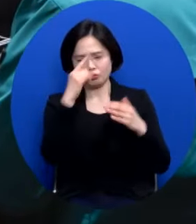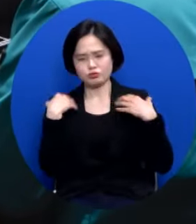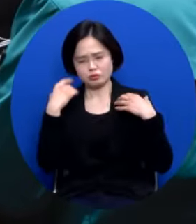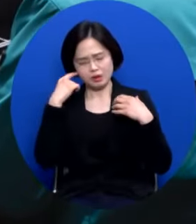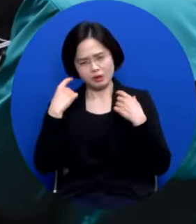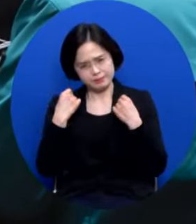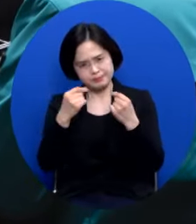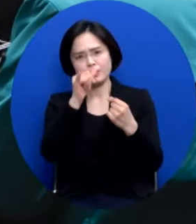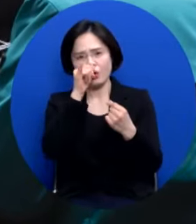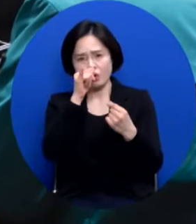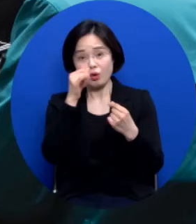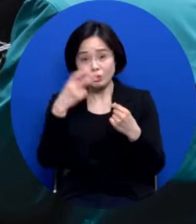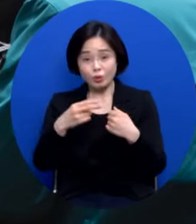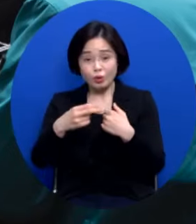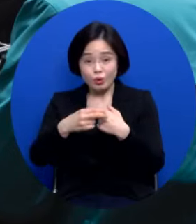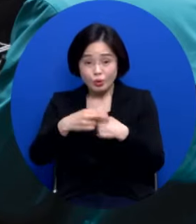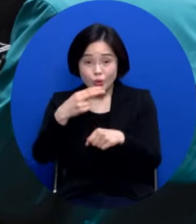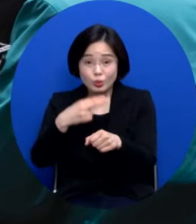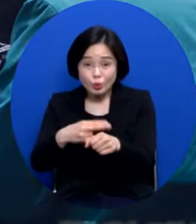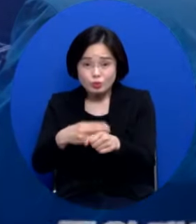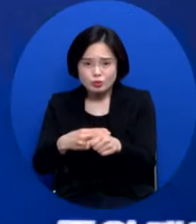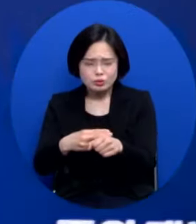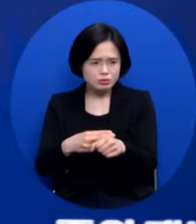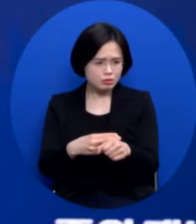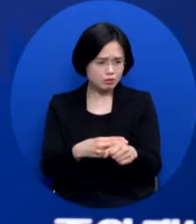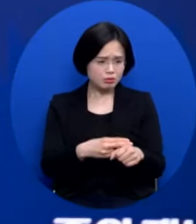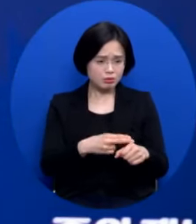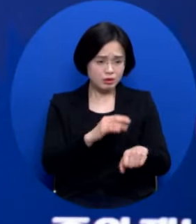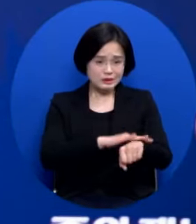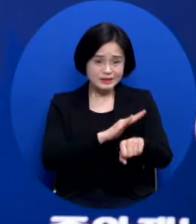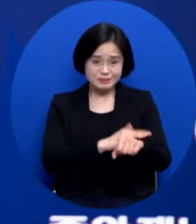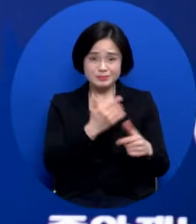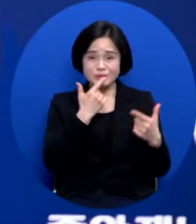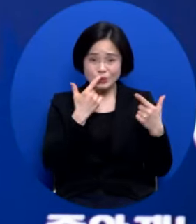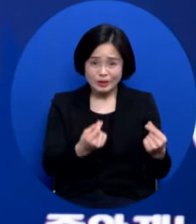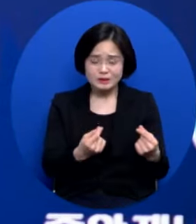관련해 심각한 우려를 표하면서 교수들은 환자